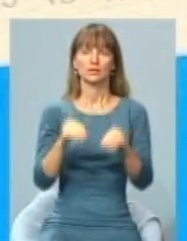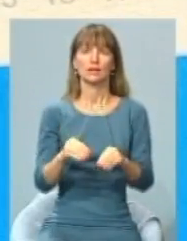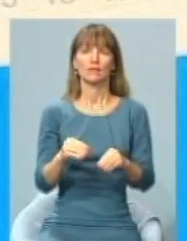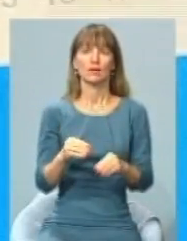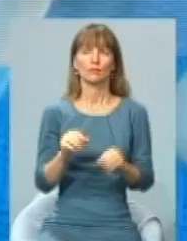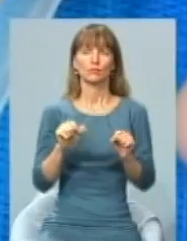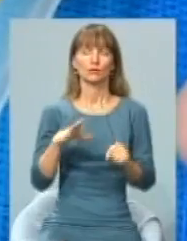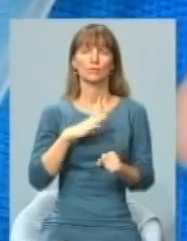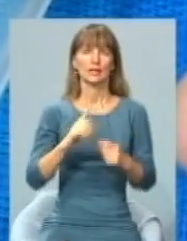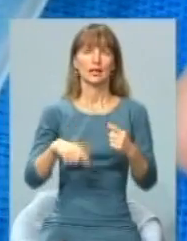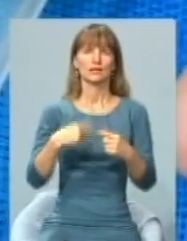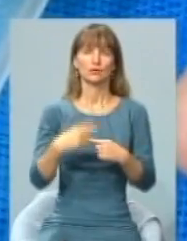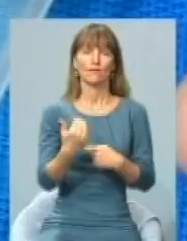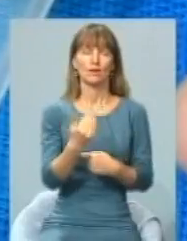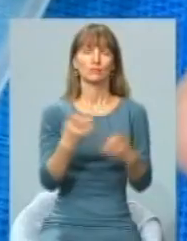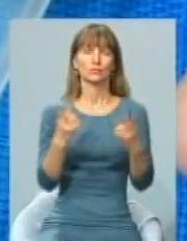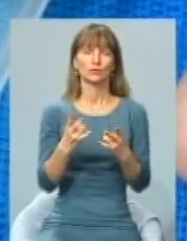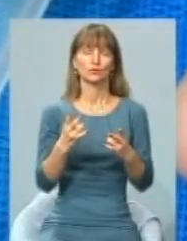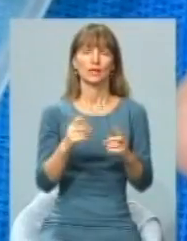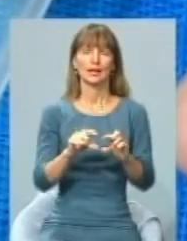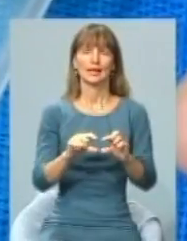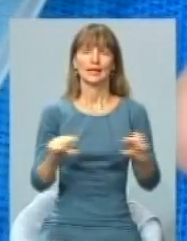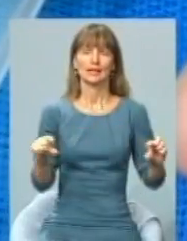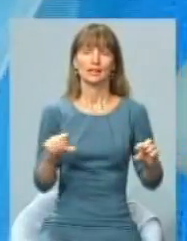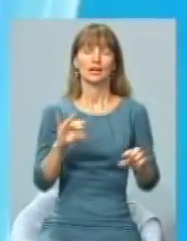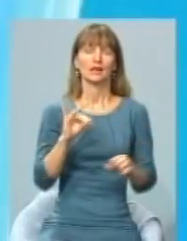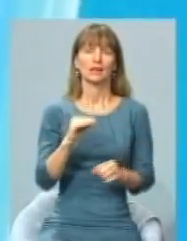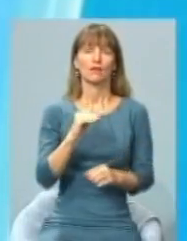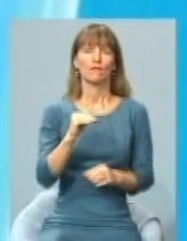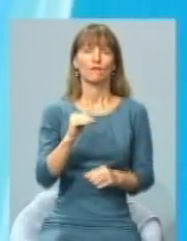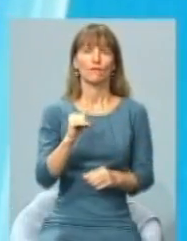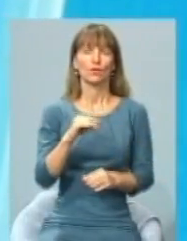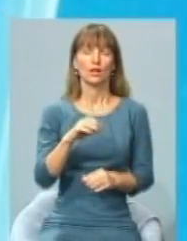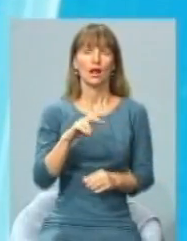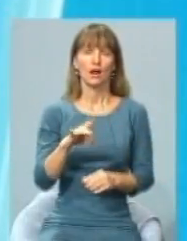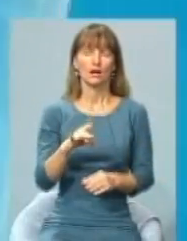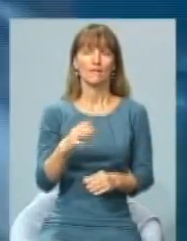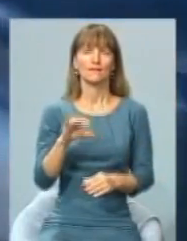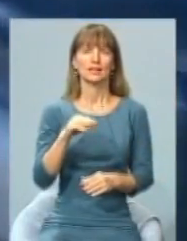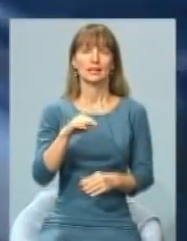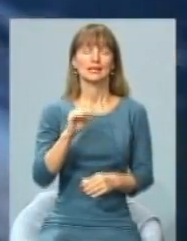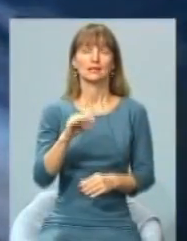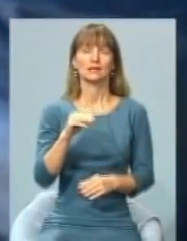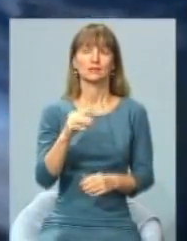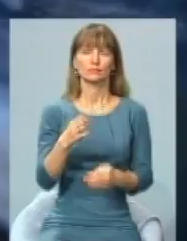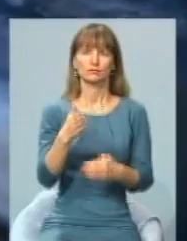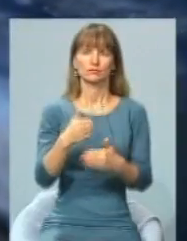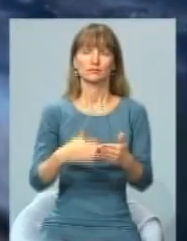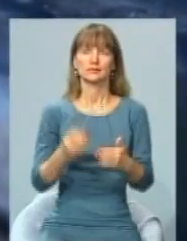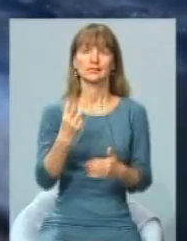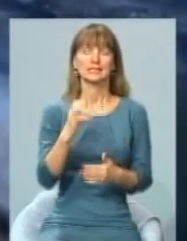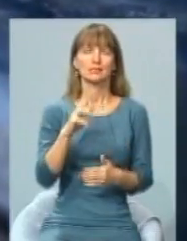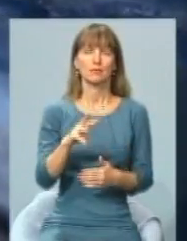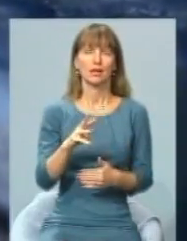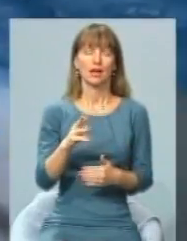може бути наступна. Вам лише знадобиться лінійка та футляр від Тік-Таку. Відміряйте близько 3 см від краю